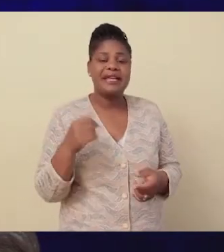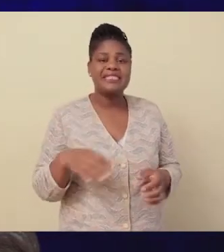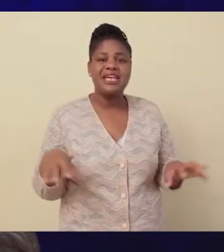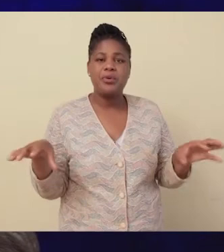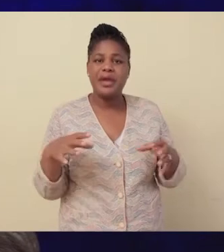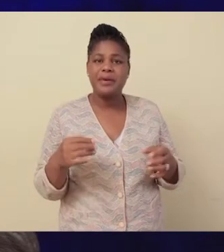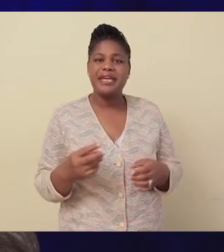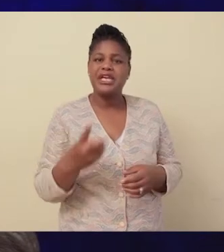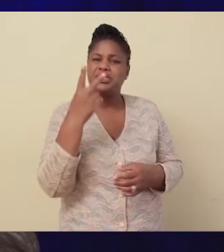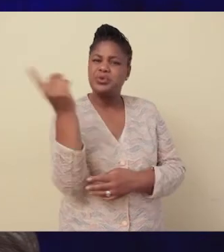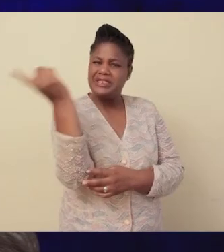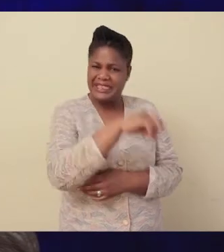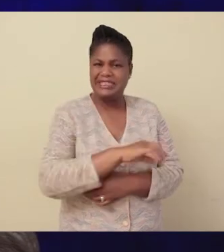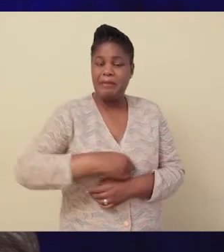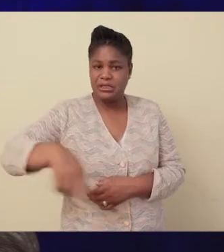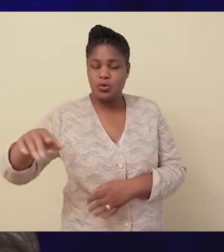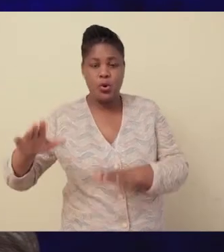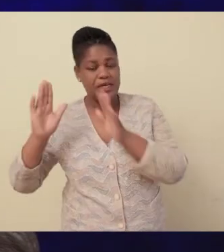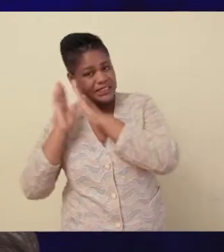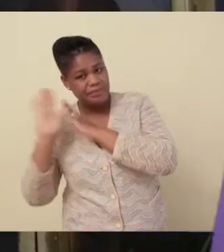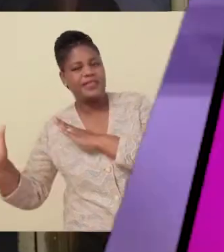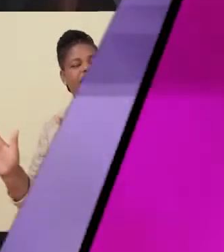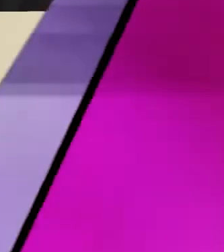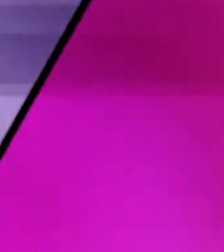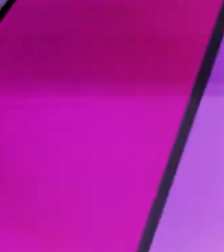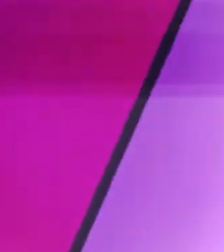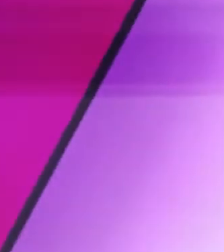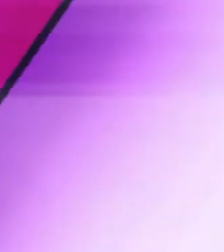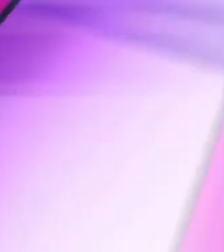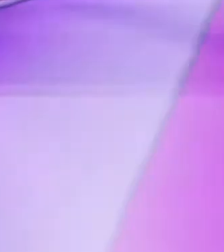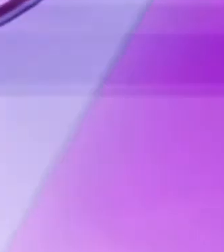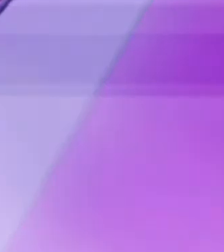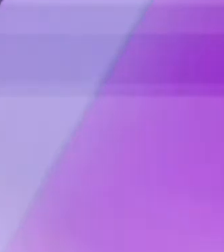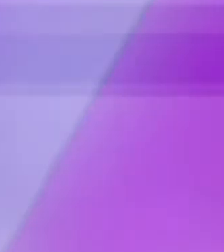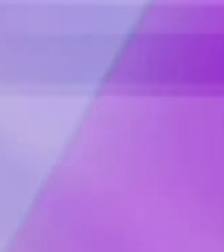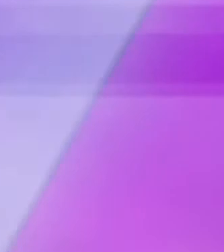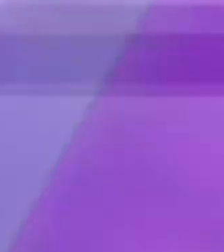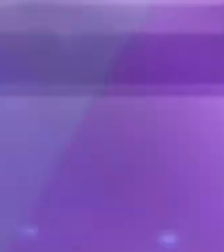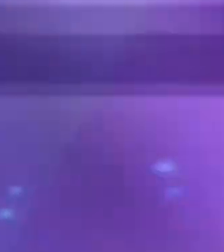ikoko rakakura katisangane muchikamu chinotevera.